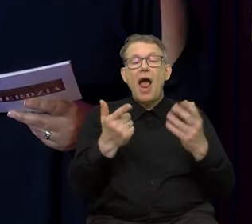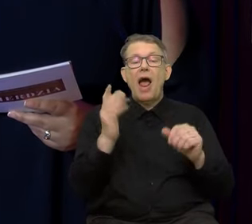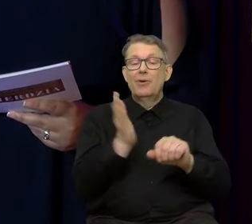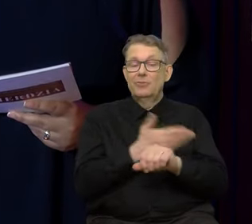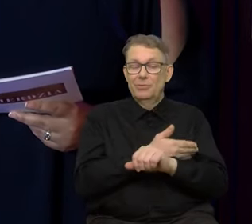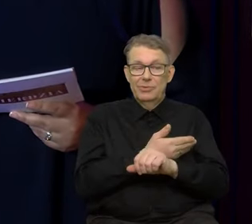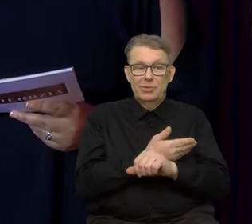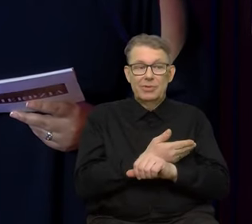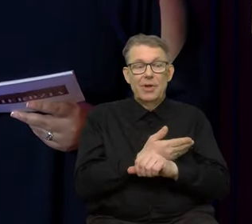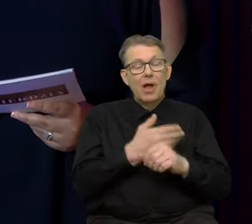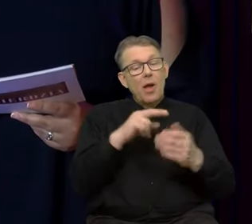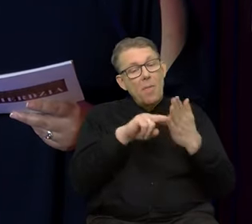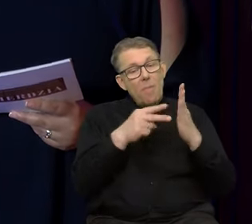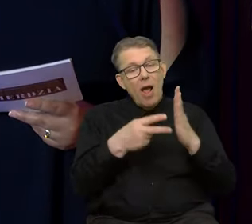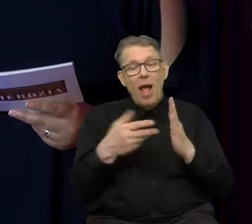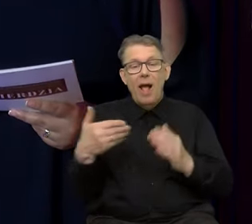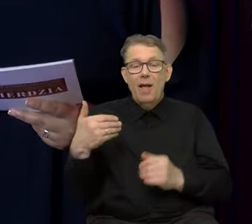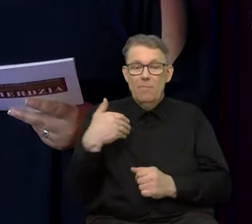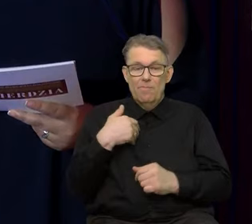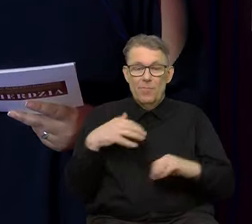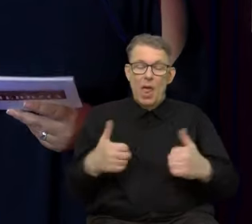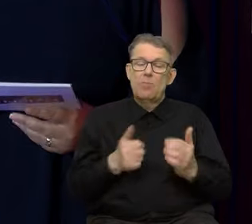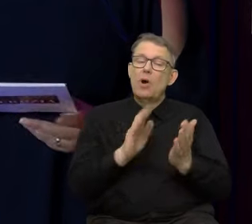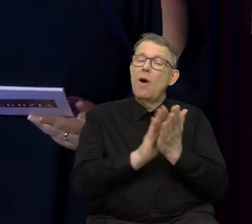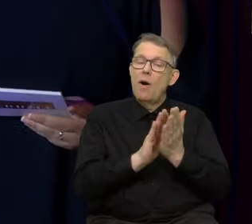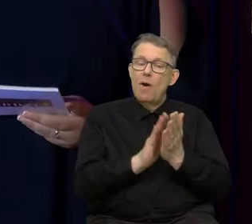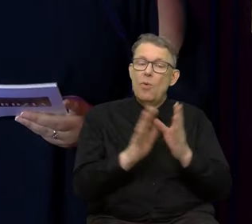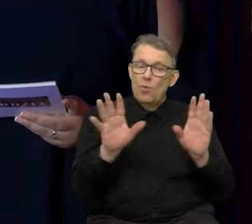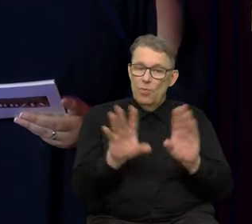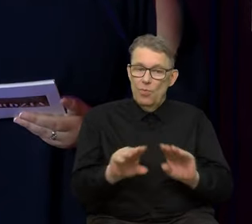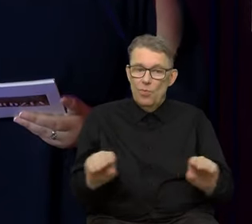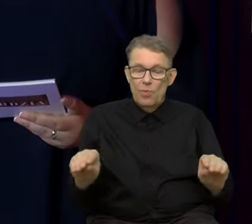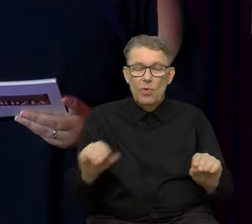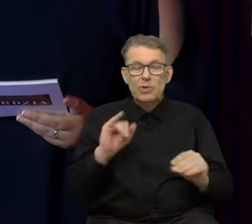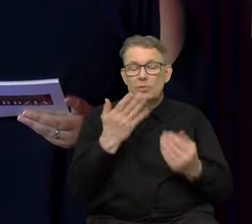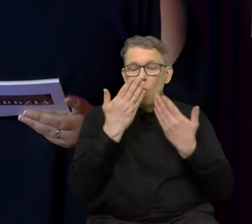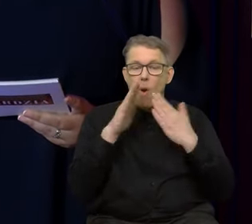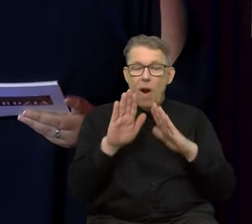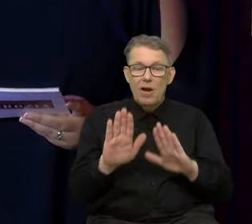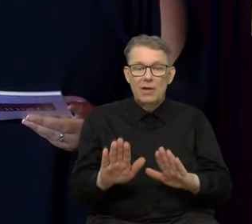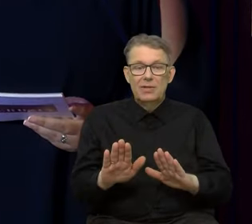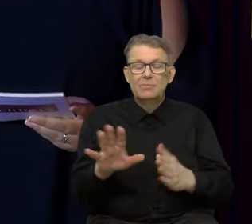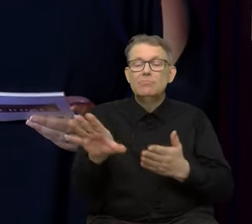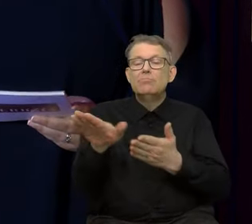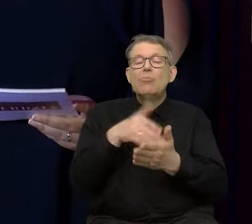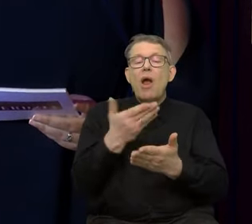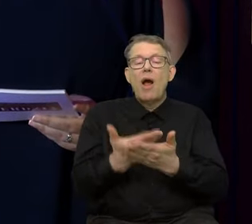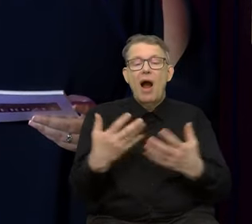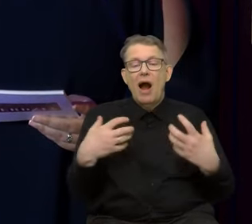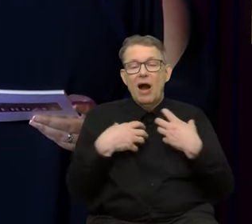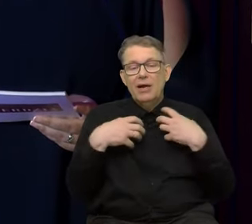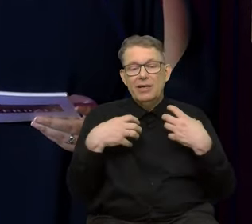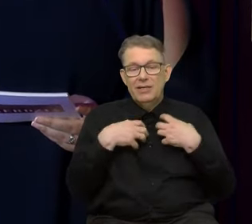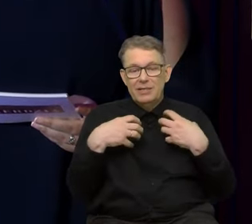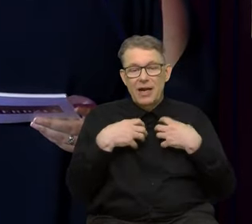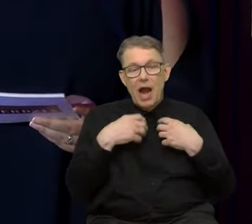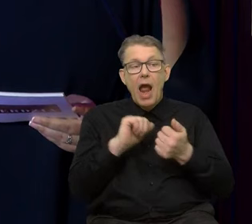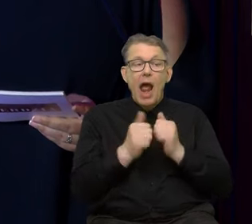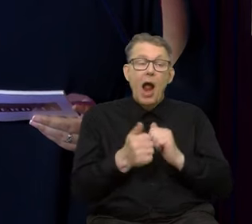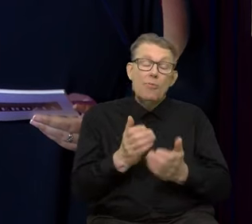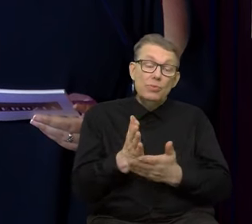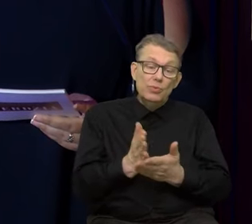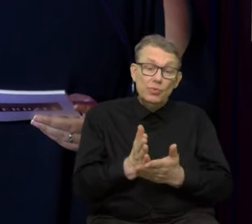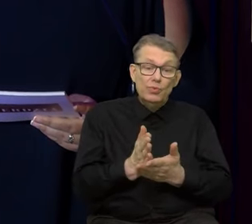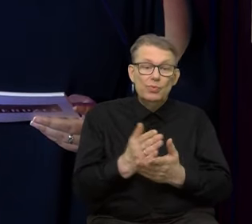Zamiarem pomysłodawców było uhonorowanie i ukazanie przykładu życia bądź posługi